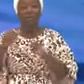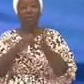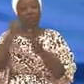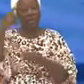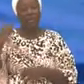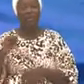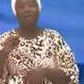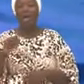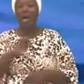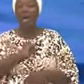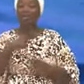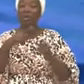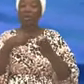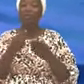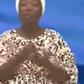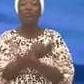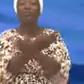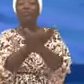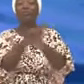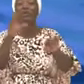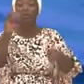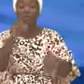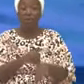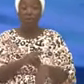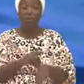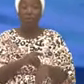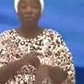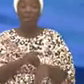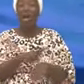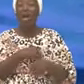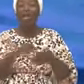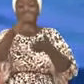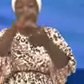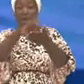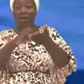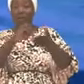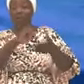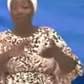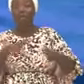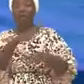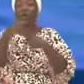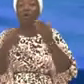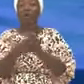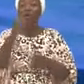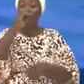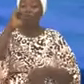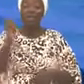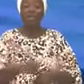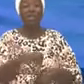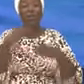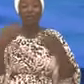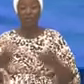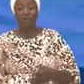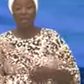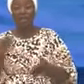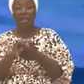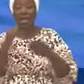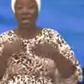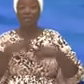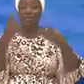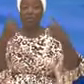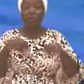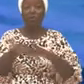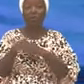j'ai parlé de les éliminer toute mauvaise chose qui est venu